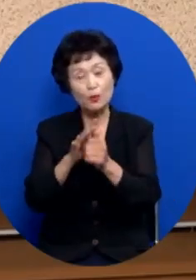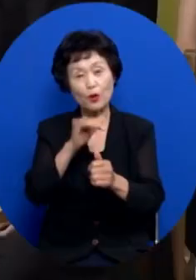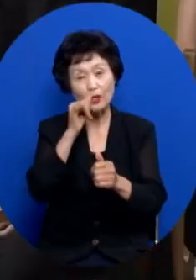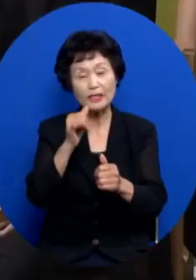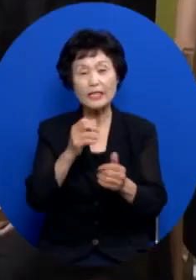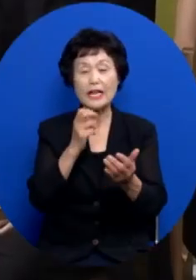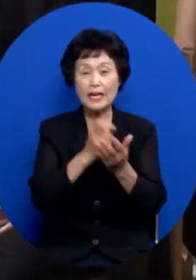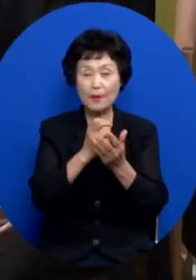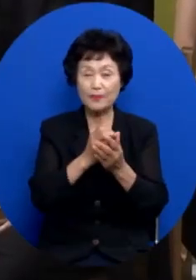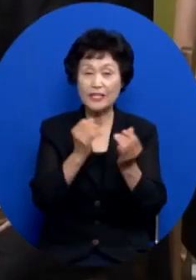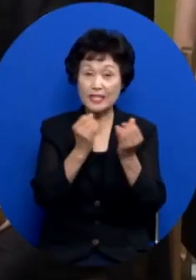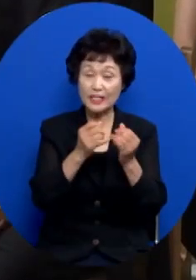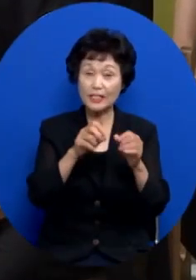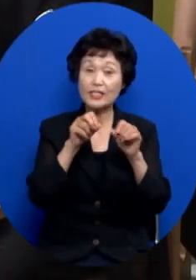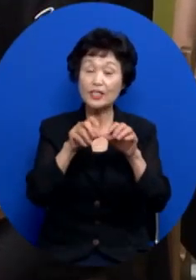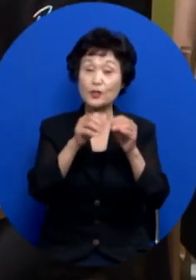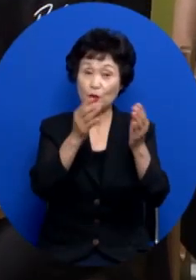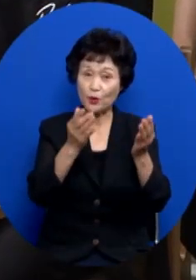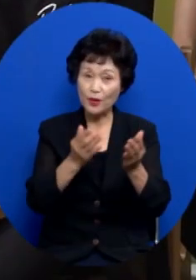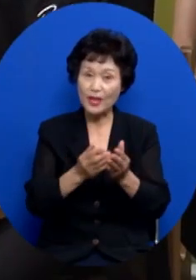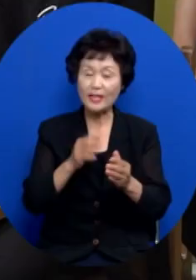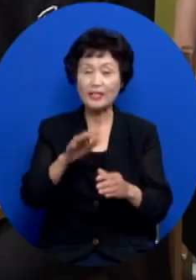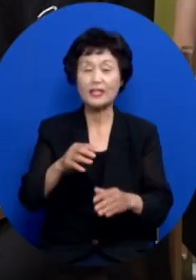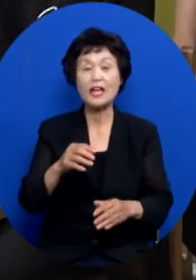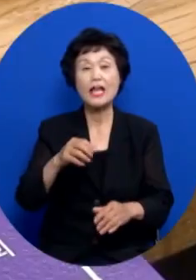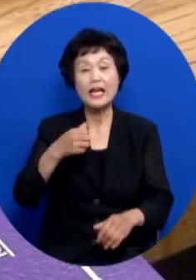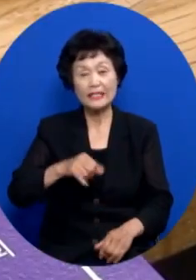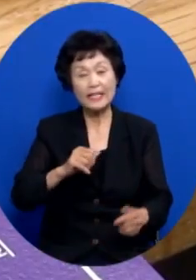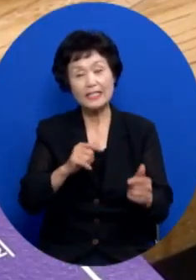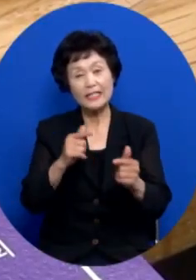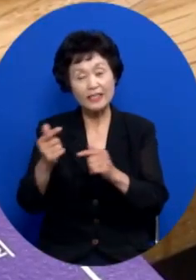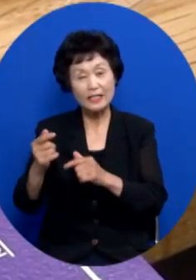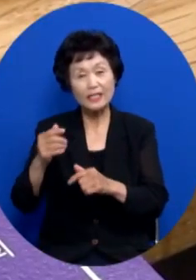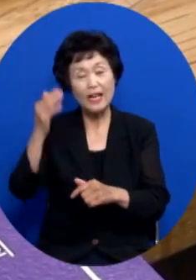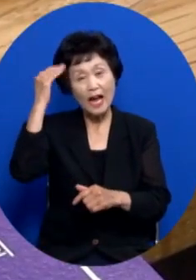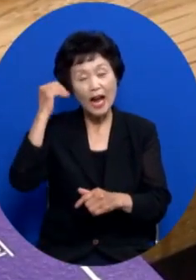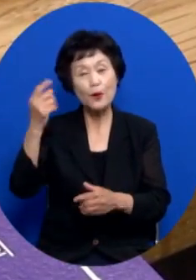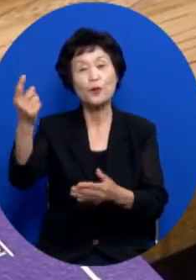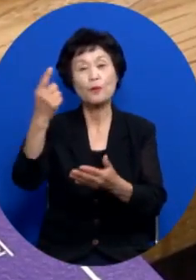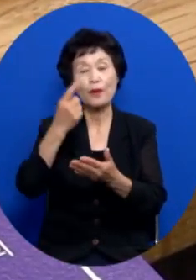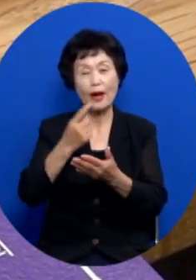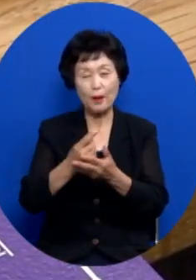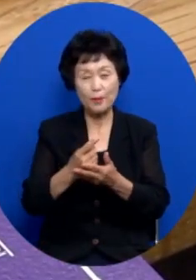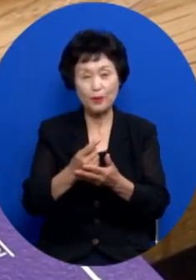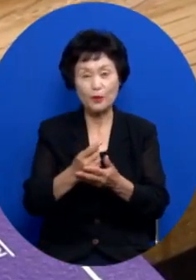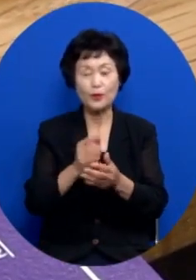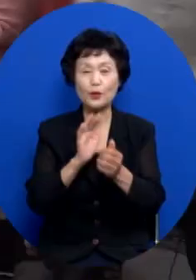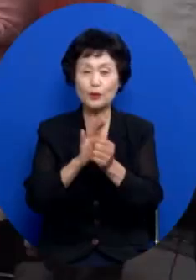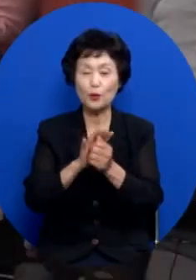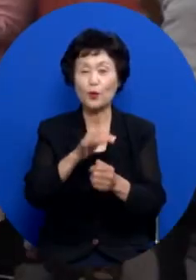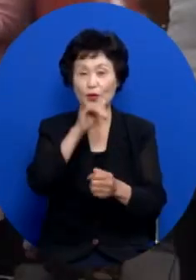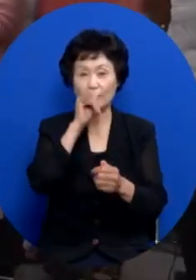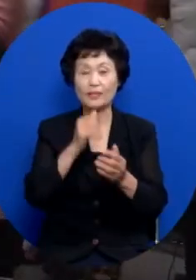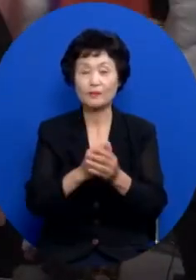여선교회는 5차례에 걸쳐 선교사 자녀 모국 방문 프로그램을 진행해왔으며 그동안 프로그램을 거쳐간 선교사 자녀들을